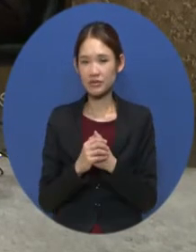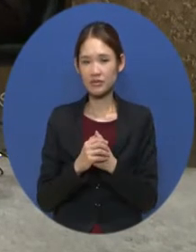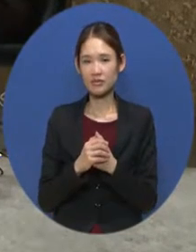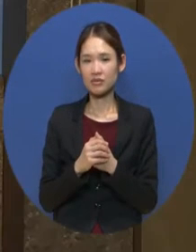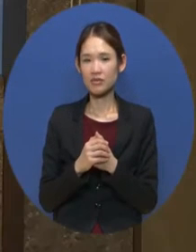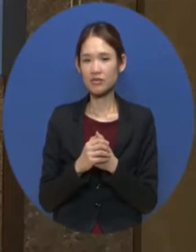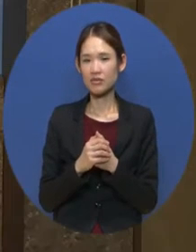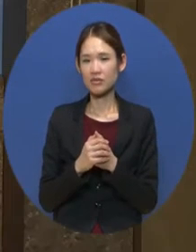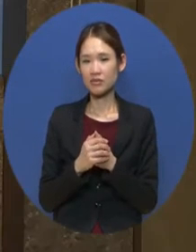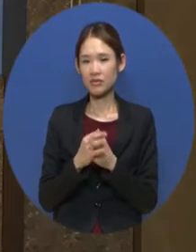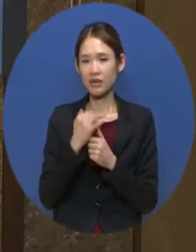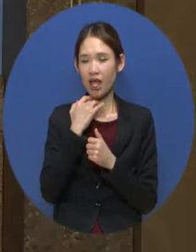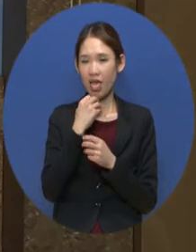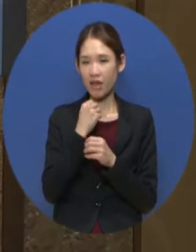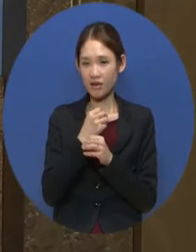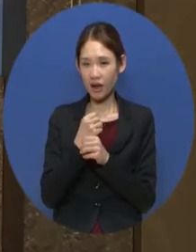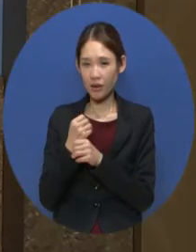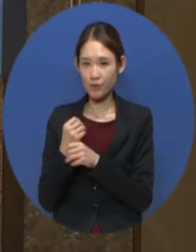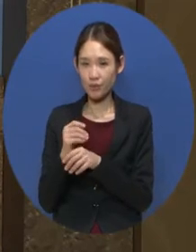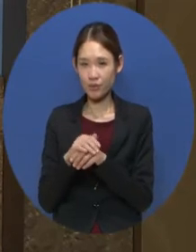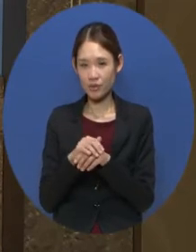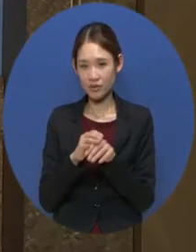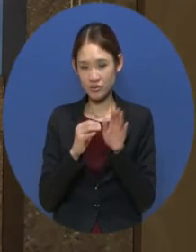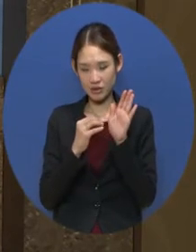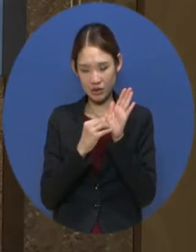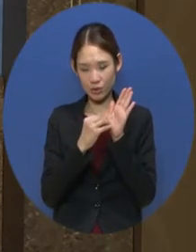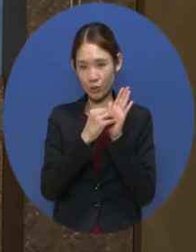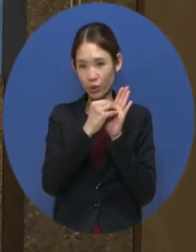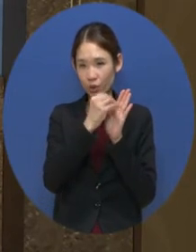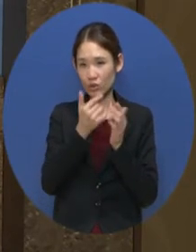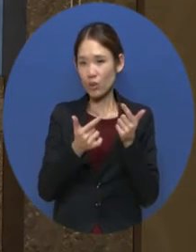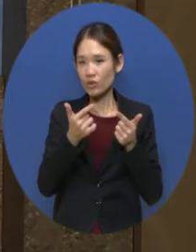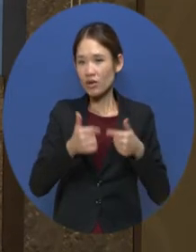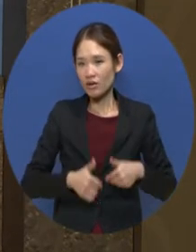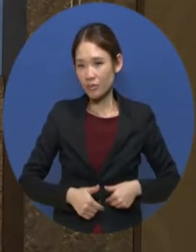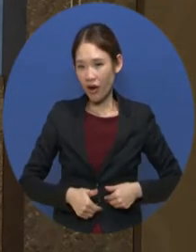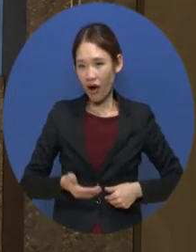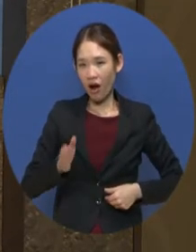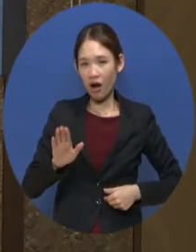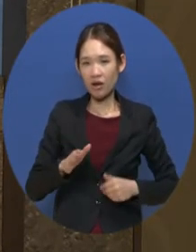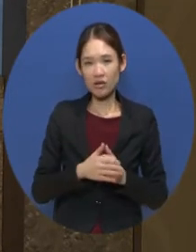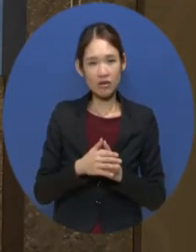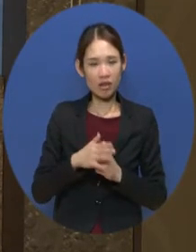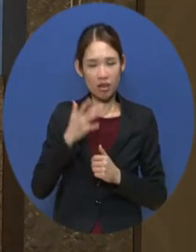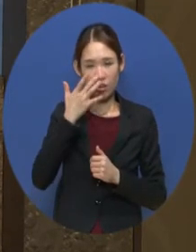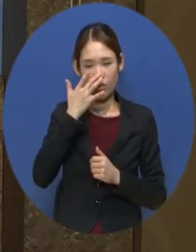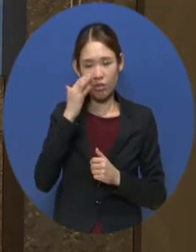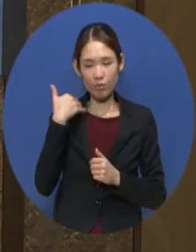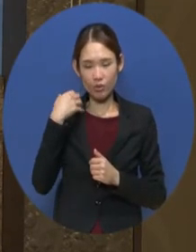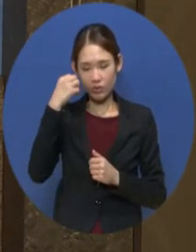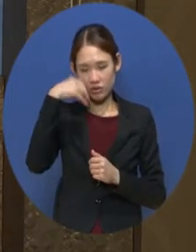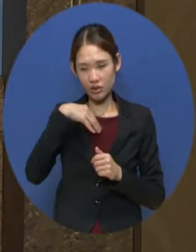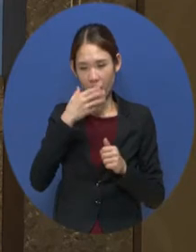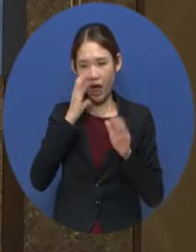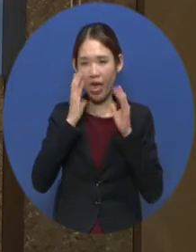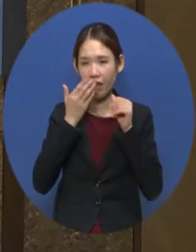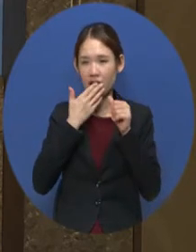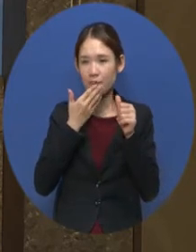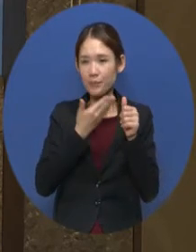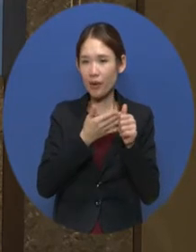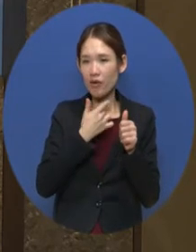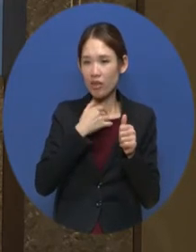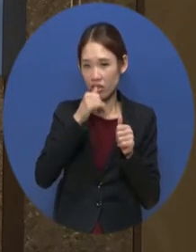그래요? 이게 약간 나이별로 이게 인지를 해서 먹여야 되는데 체크를 해서 먹여야 되는데 그걸 모르고 그냥 먹였던 그런 적이 있어요.